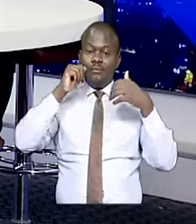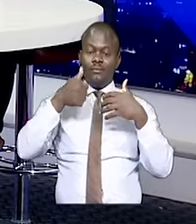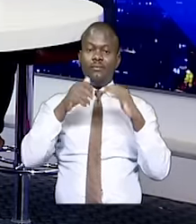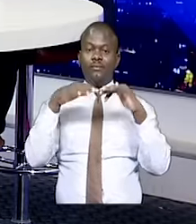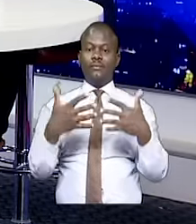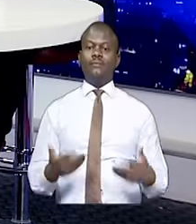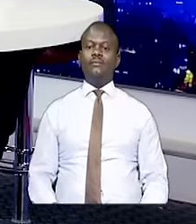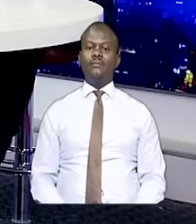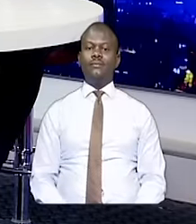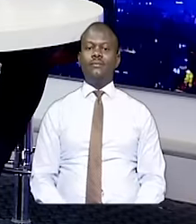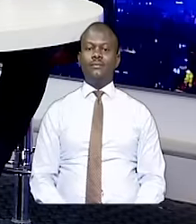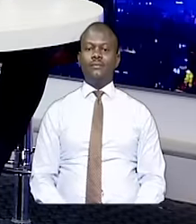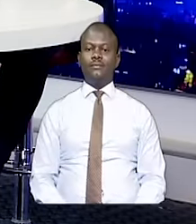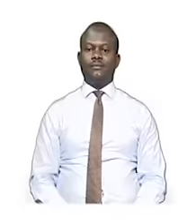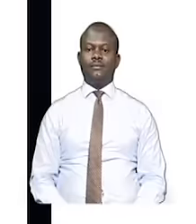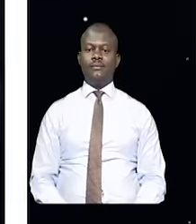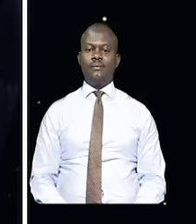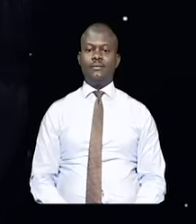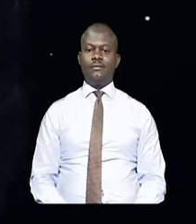kifashe neza maso